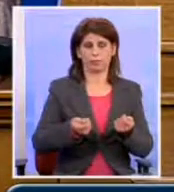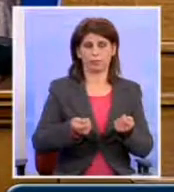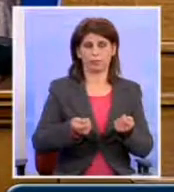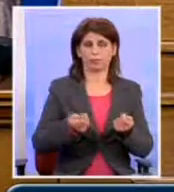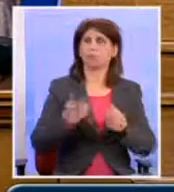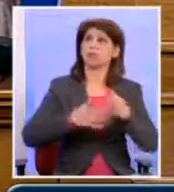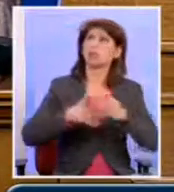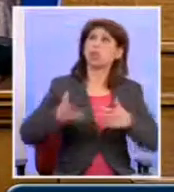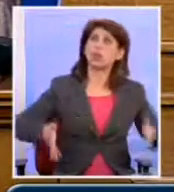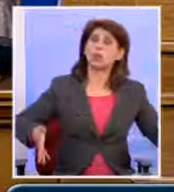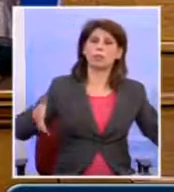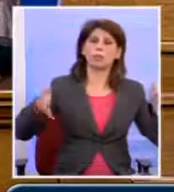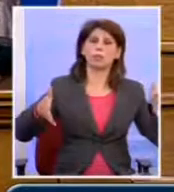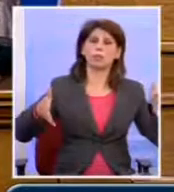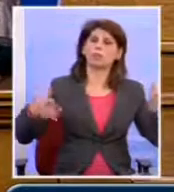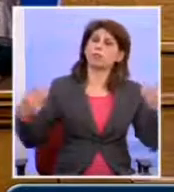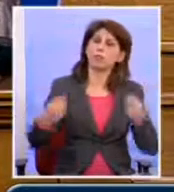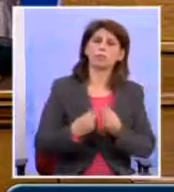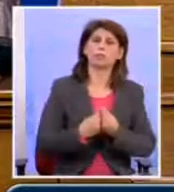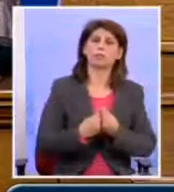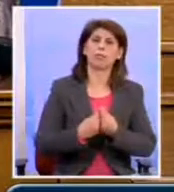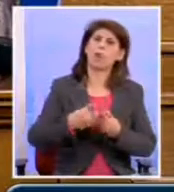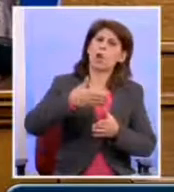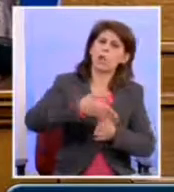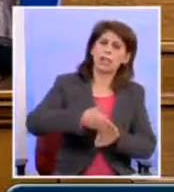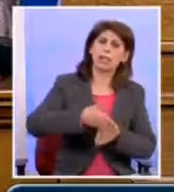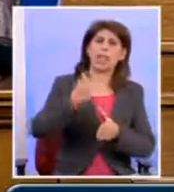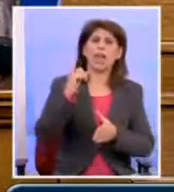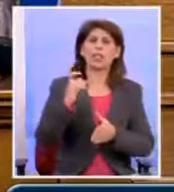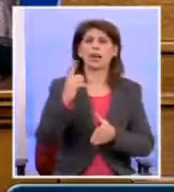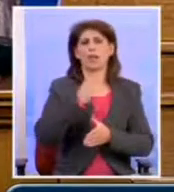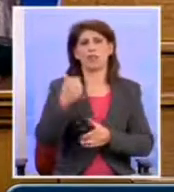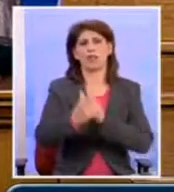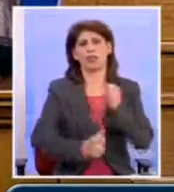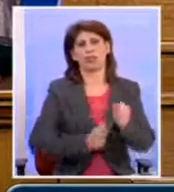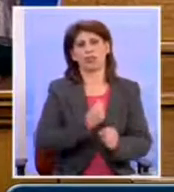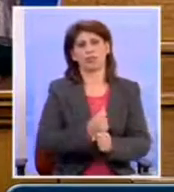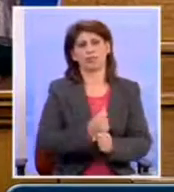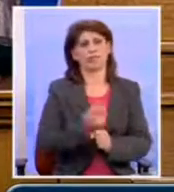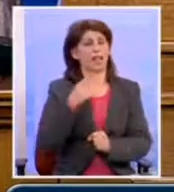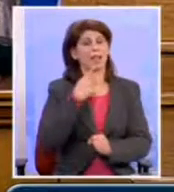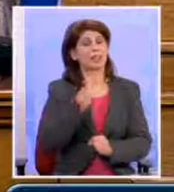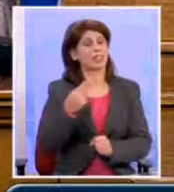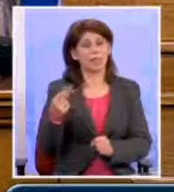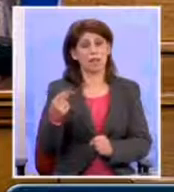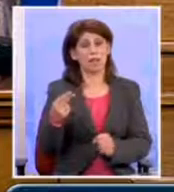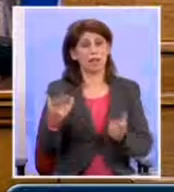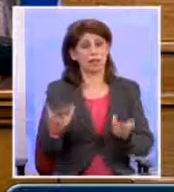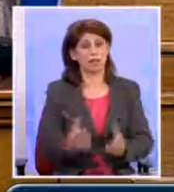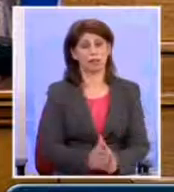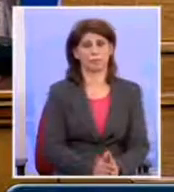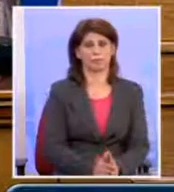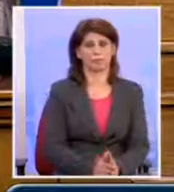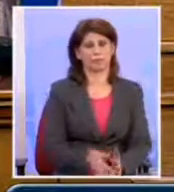οικοδημωμάτων αυτών, των ακινήτων αυτών, ισοφαρίζεται από ενίκεια 10 μόνο ετών. Αυτό σημαίνει ότι με